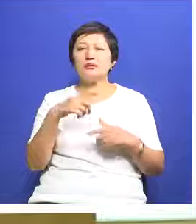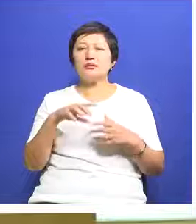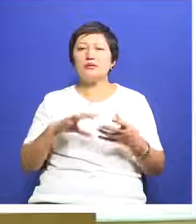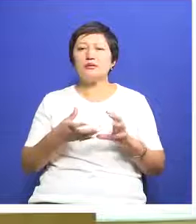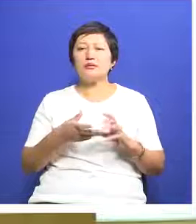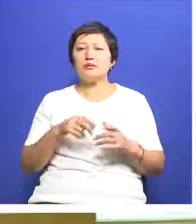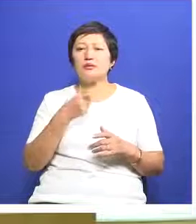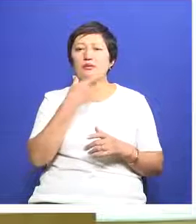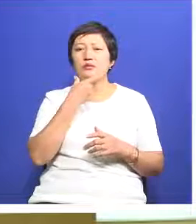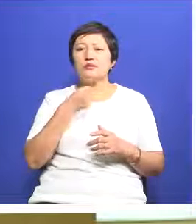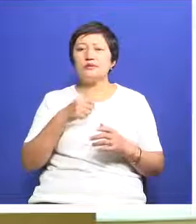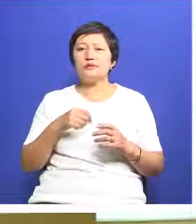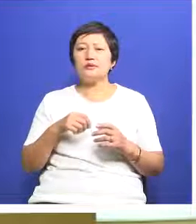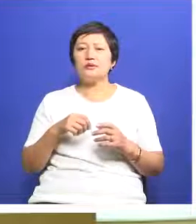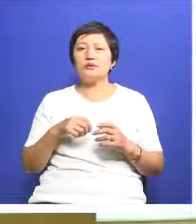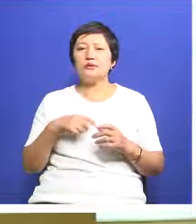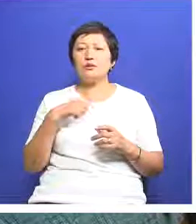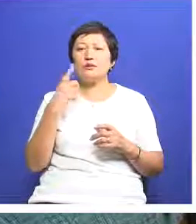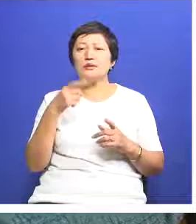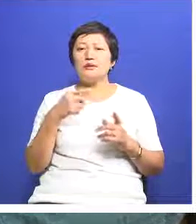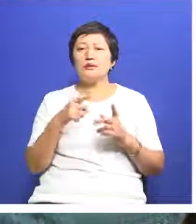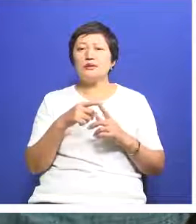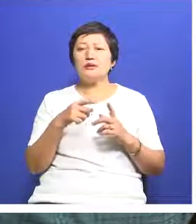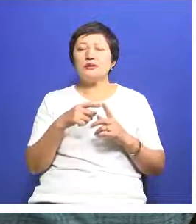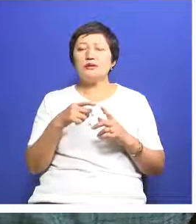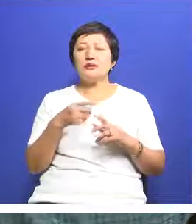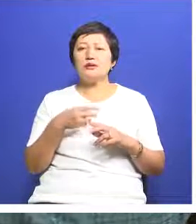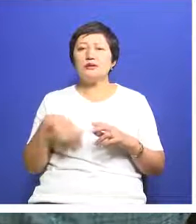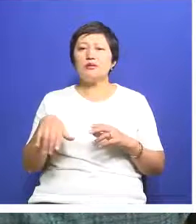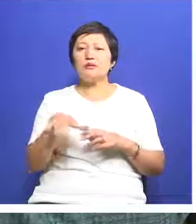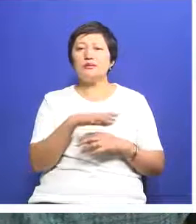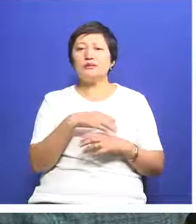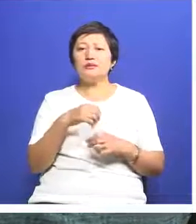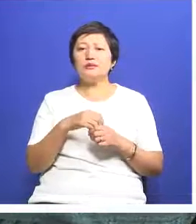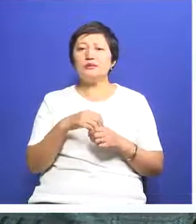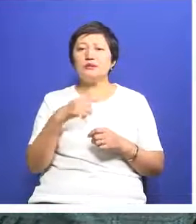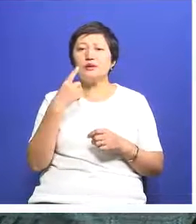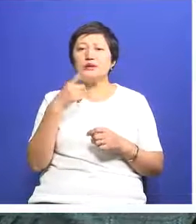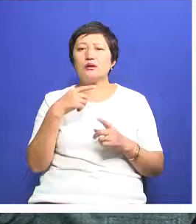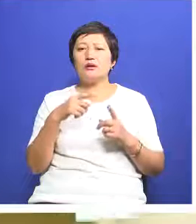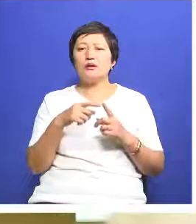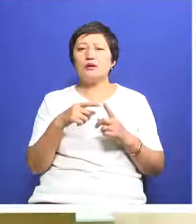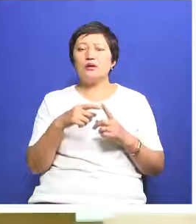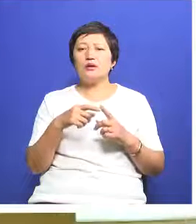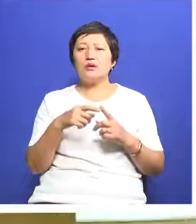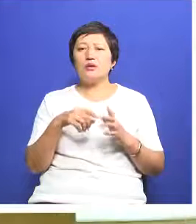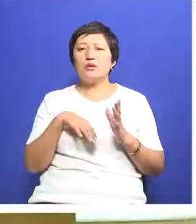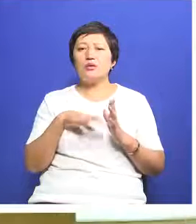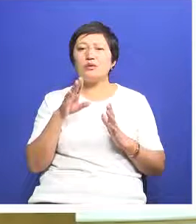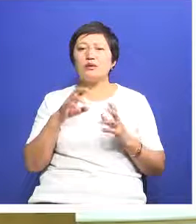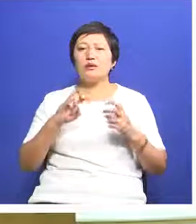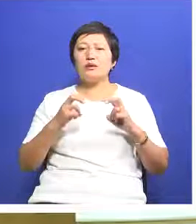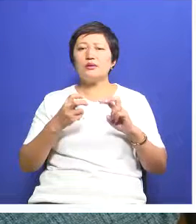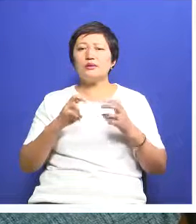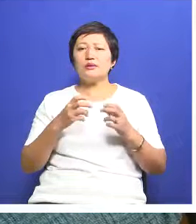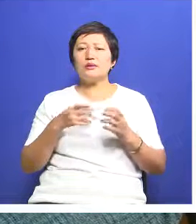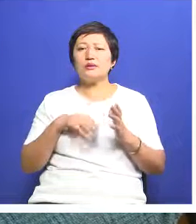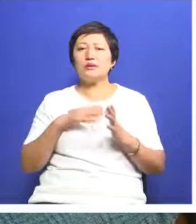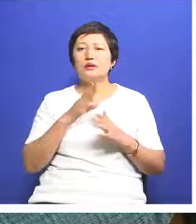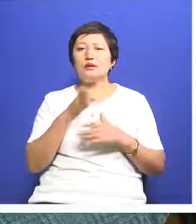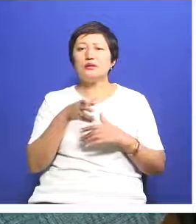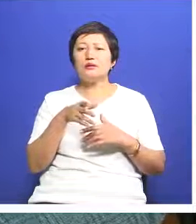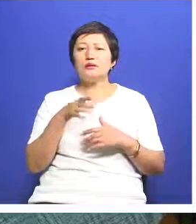ауылдың көркіне де көп әсер ететін жағдай бар. Дегенде өзіңіз бәле берген істермен көтерілген мәселелер алдағы